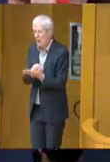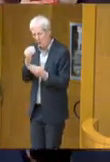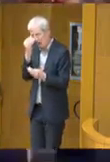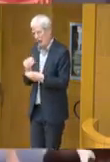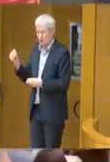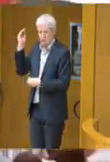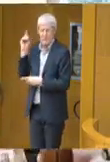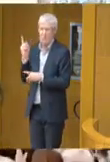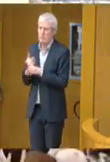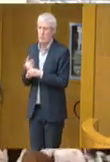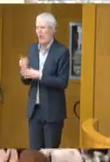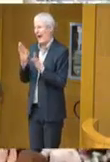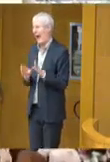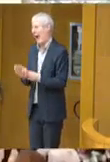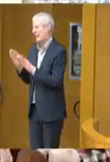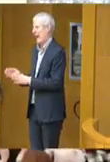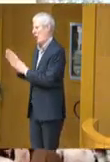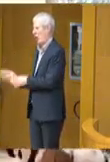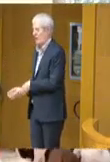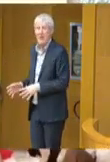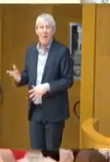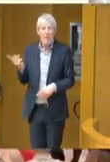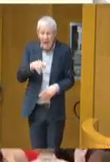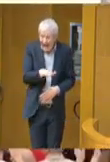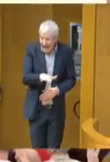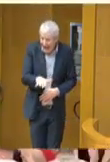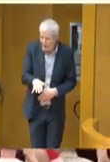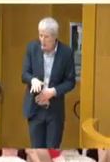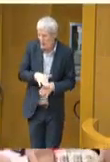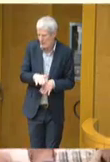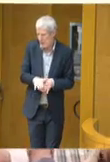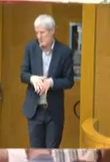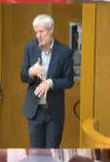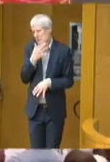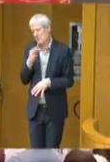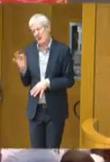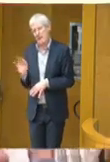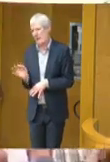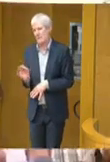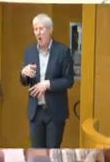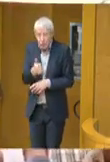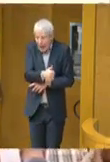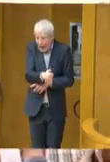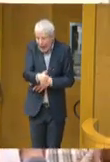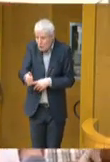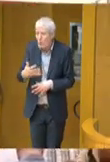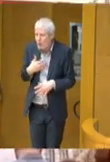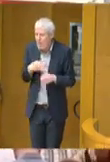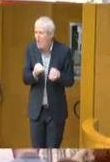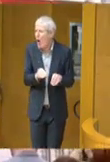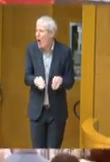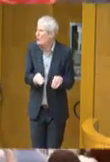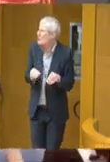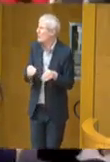le categorie. Inutile dire che per i ragazzi è stata un'esperienza straordinaria, nella quale ciascuno di loro ha trovato il proprio